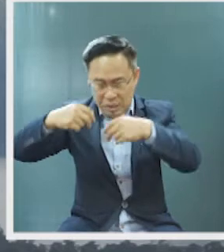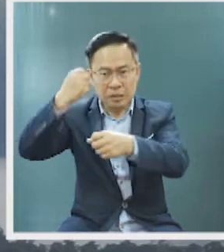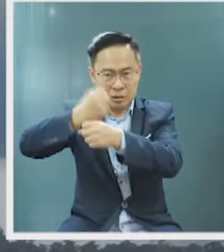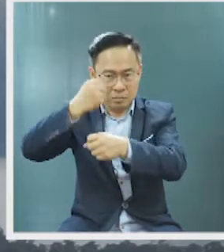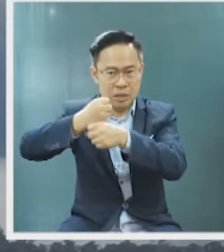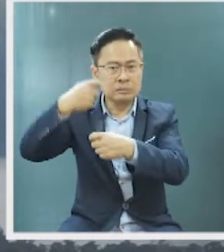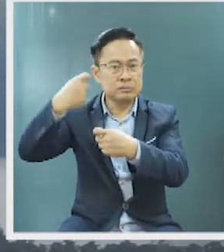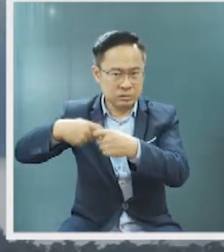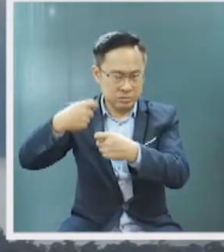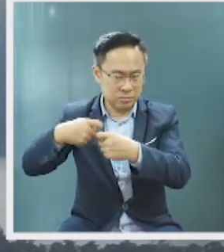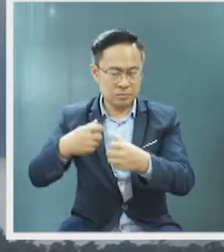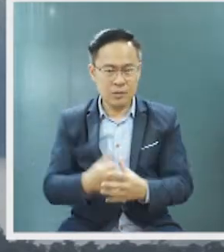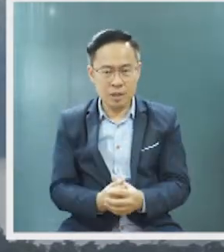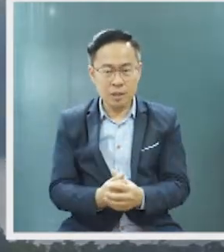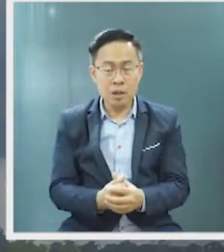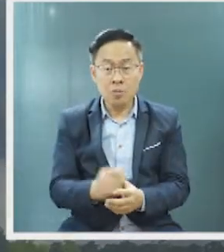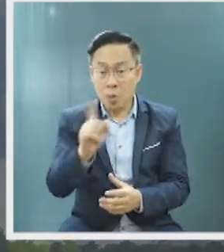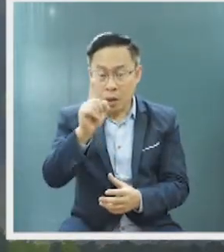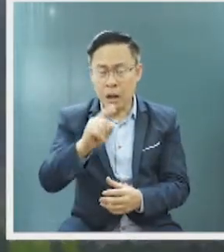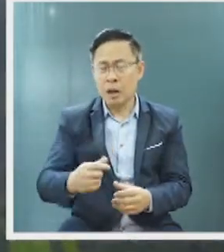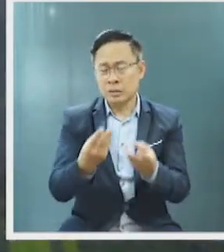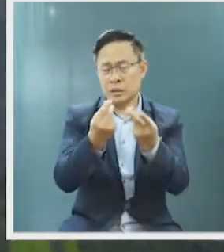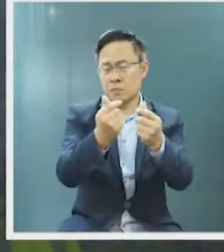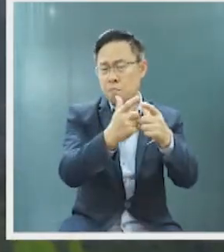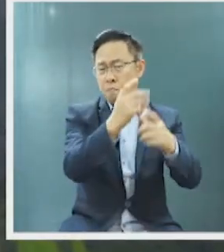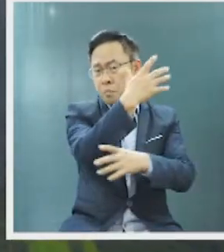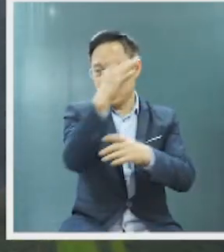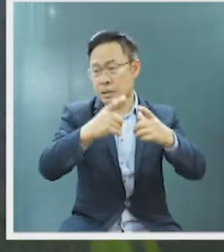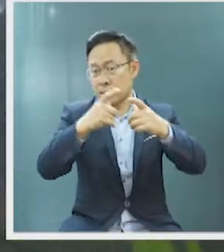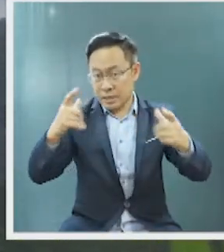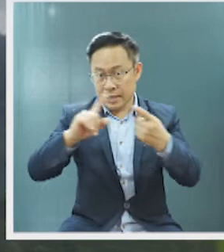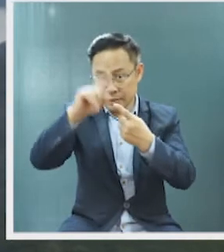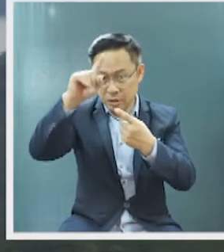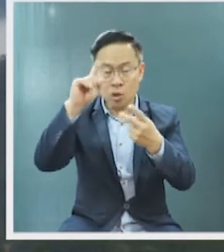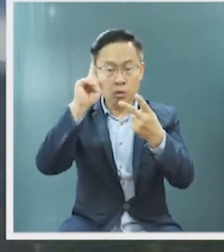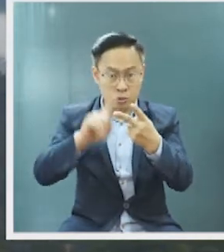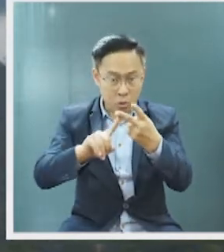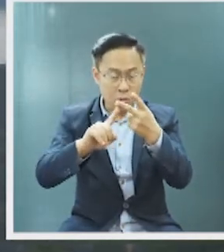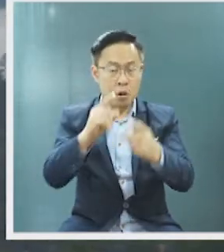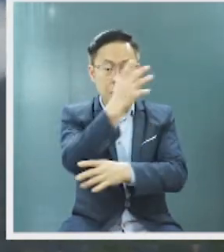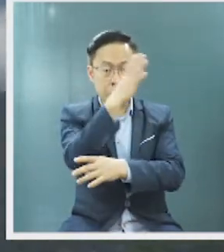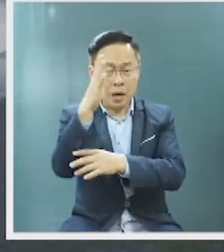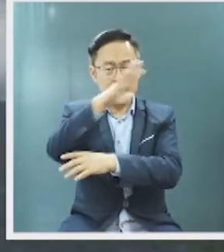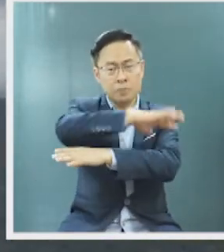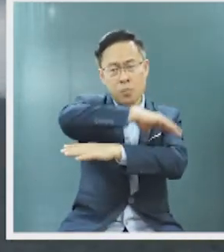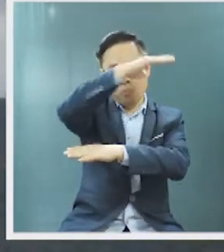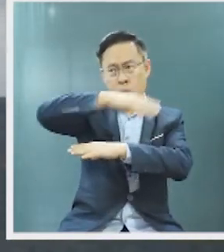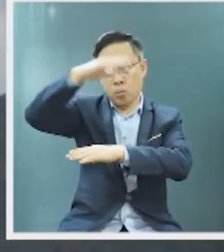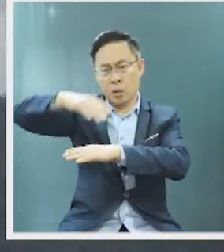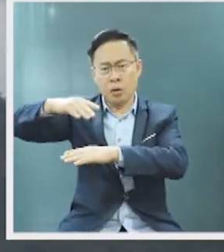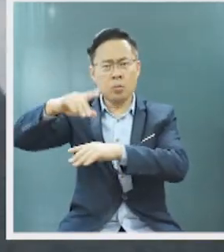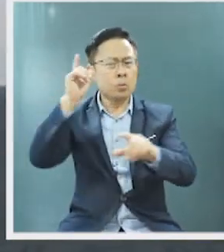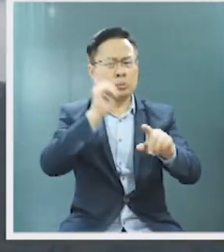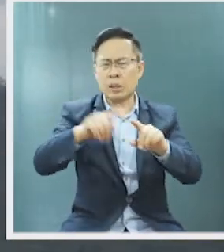แลพื้นที่จึงไม่ใช่เรื่องง่ายเพราะไม่เพียงมีพื้นที่ขนาดใหญ่แต่ป่าแห่งนี้ยังเป็นภูเขา